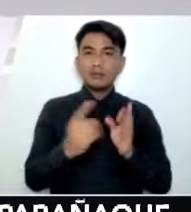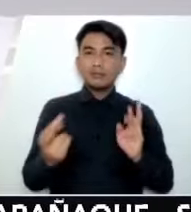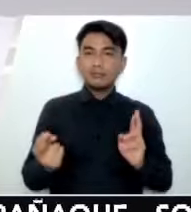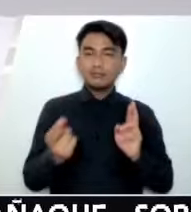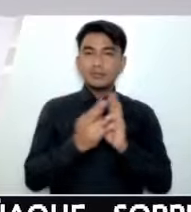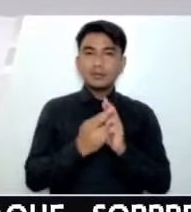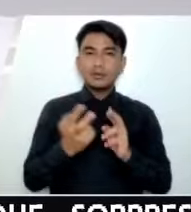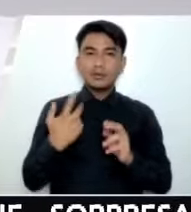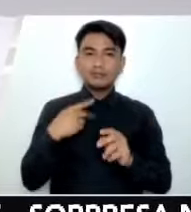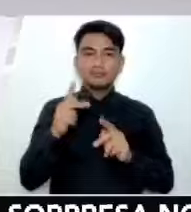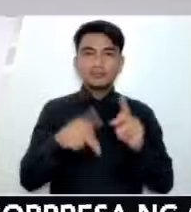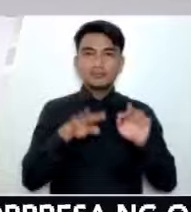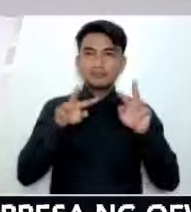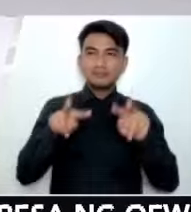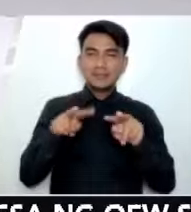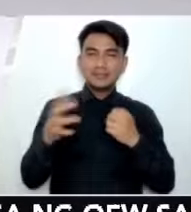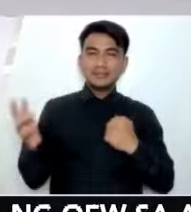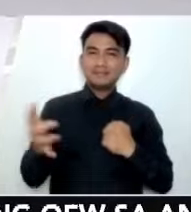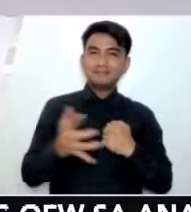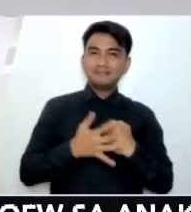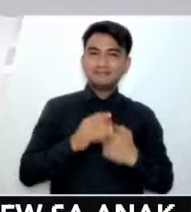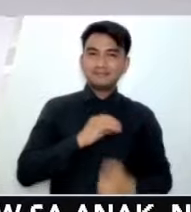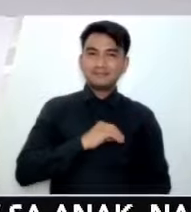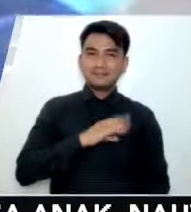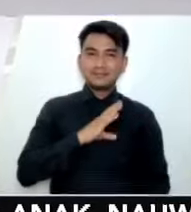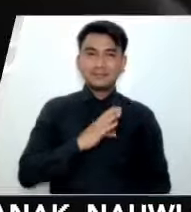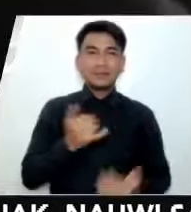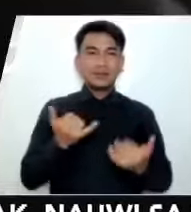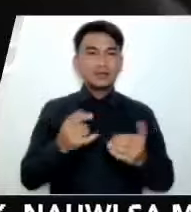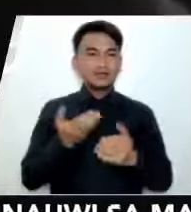mga netizen. Usuan na yan sa report ni JP Soriano.